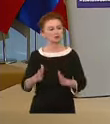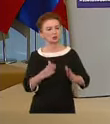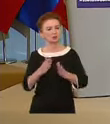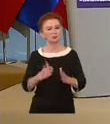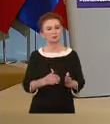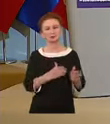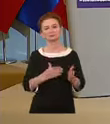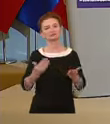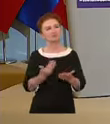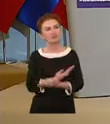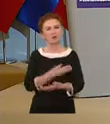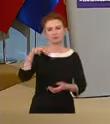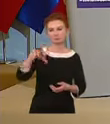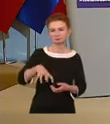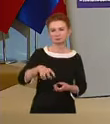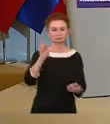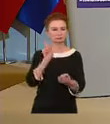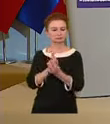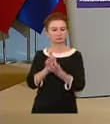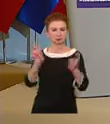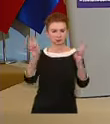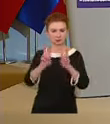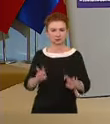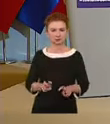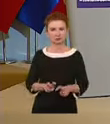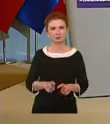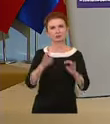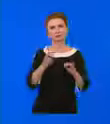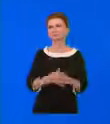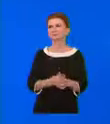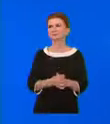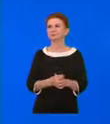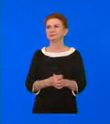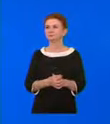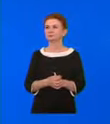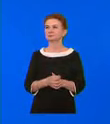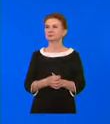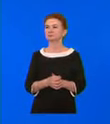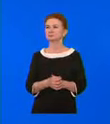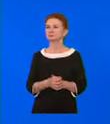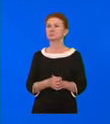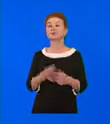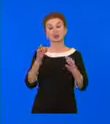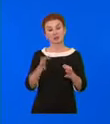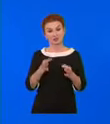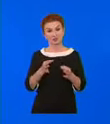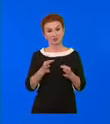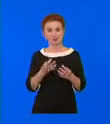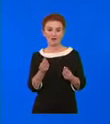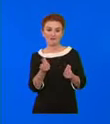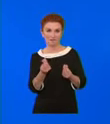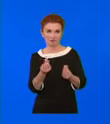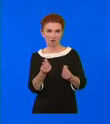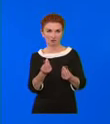czy one mogą rozszerzać tą kwotę ponad 300 miliardów złotych, która w tej chwili jest zaangażowana. Już dzisiaj kwota, która jest